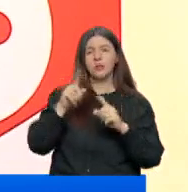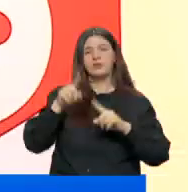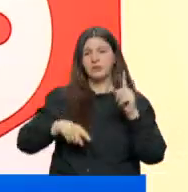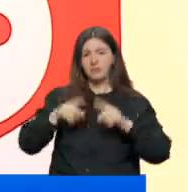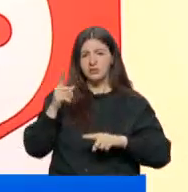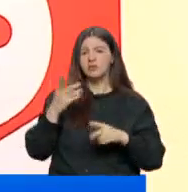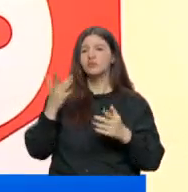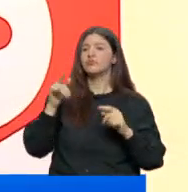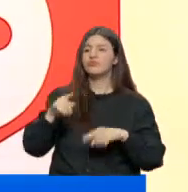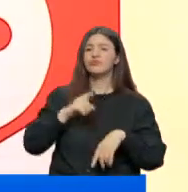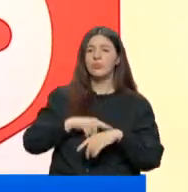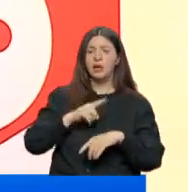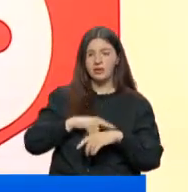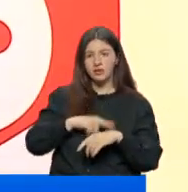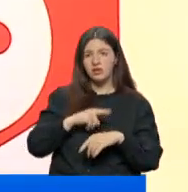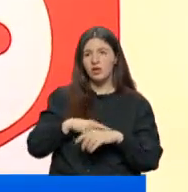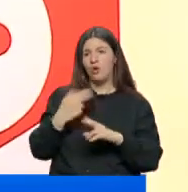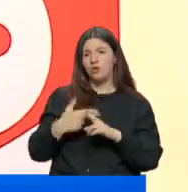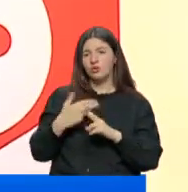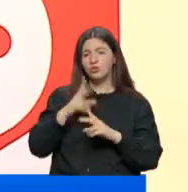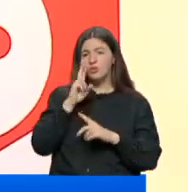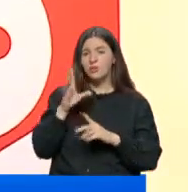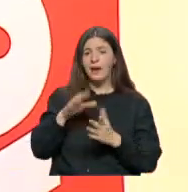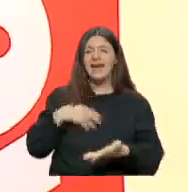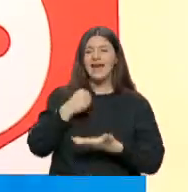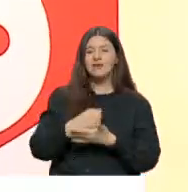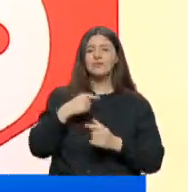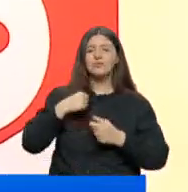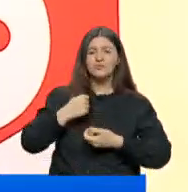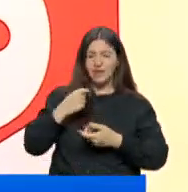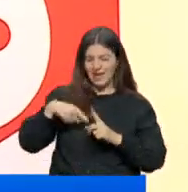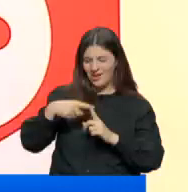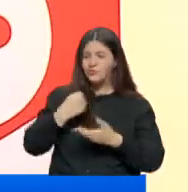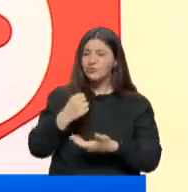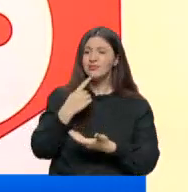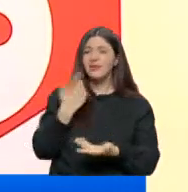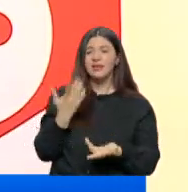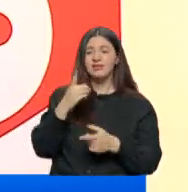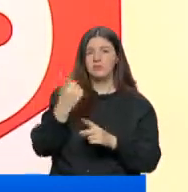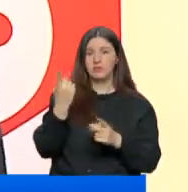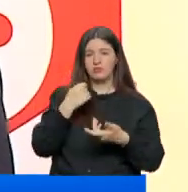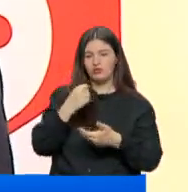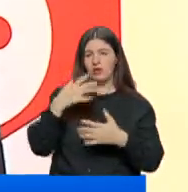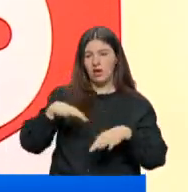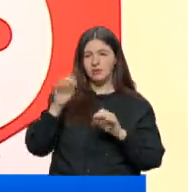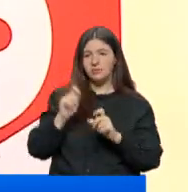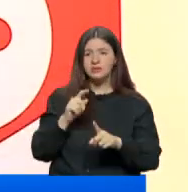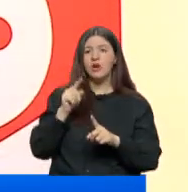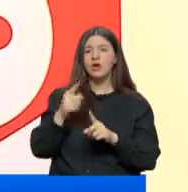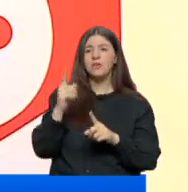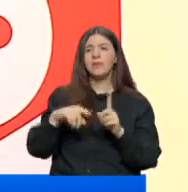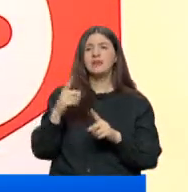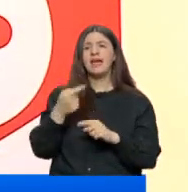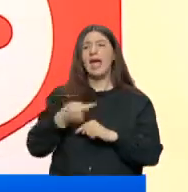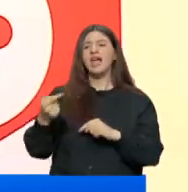İşte bu dönemde de örneklerini gördük ama ek bütçe dediğiniz şey nedir? Örneğin siz yıllık bir bütçe hazırlamışsınızdır da orada bir